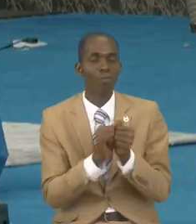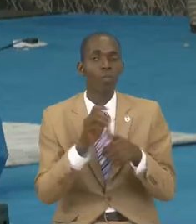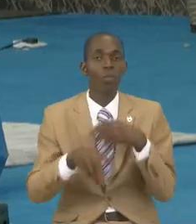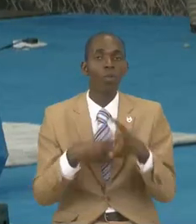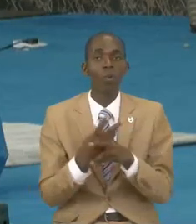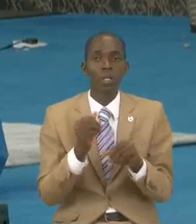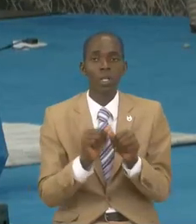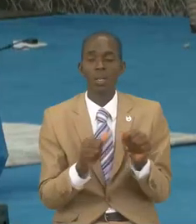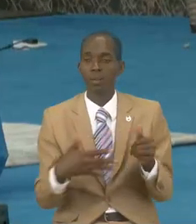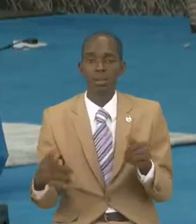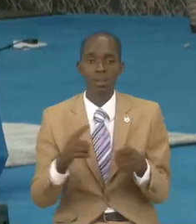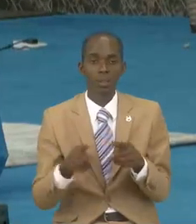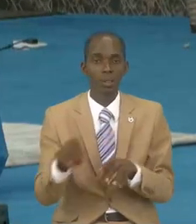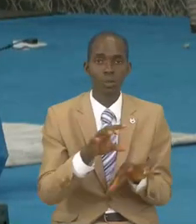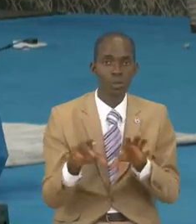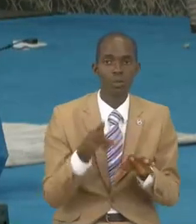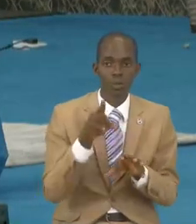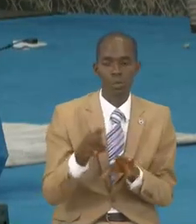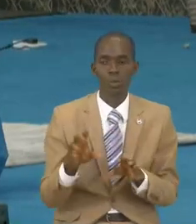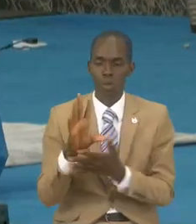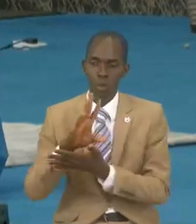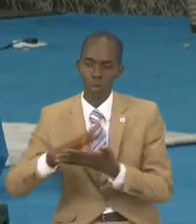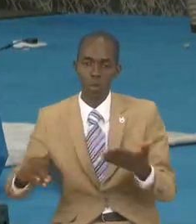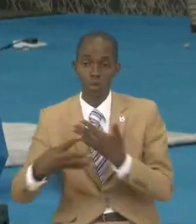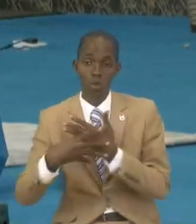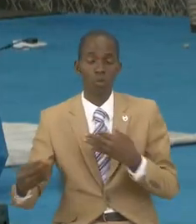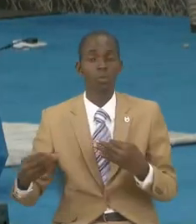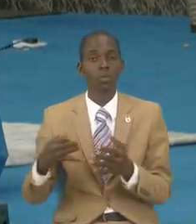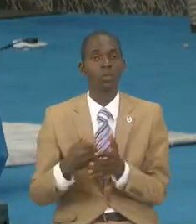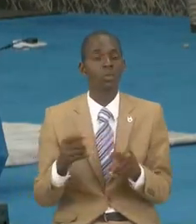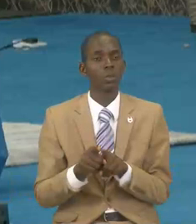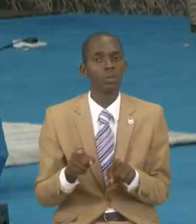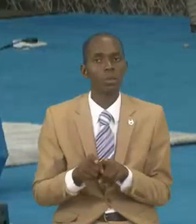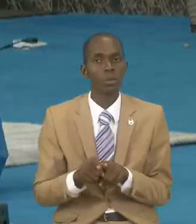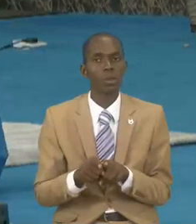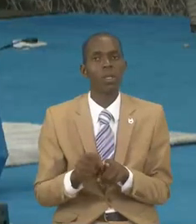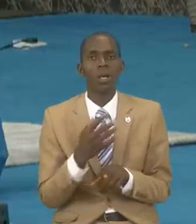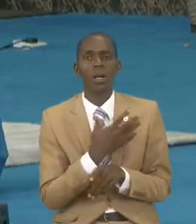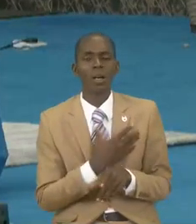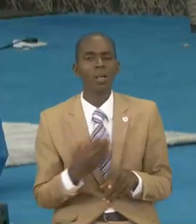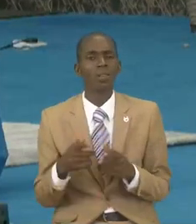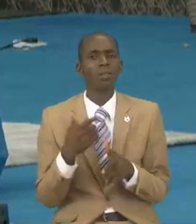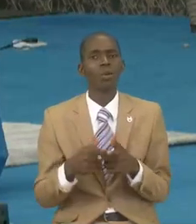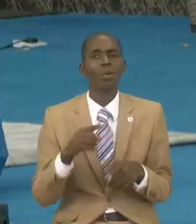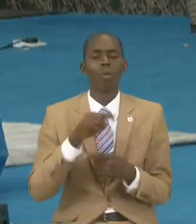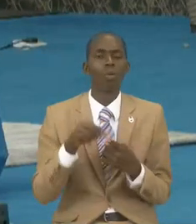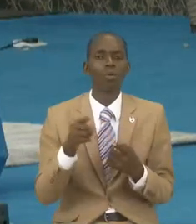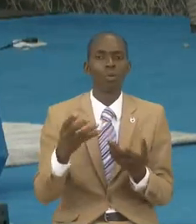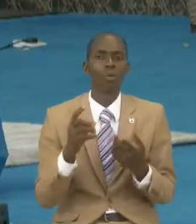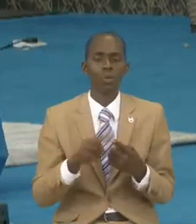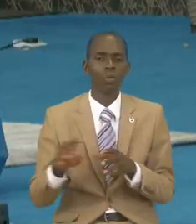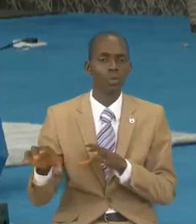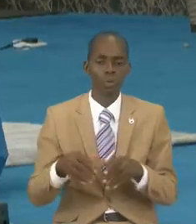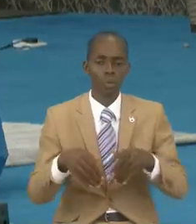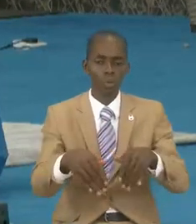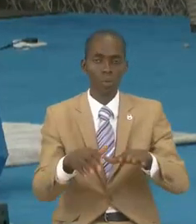dans tout ce qu'ils font, l'équipement que tu amènes dans ta maison. Alors, quand tu veux faire la